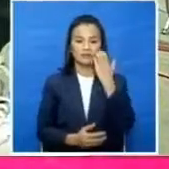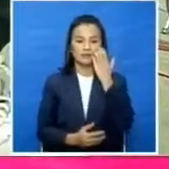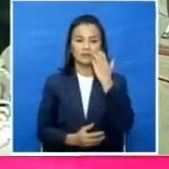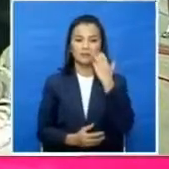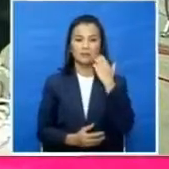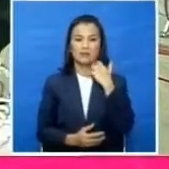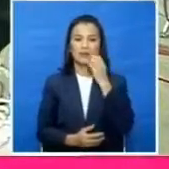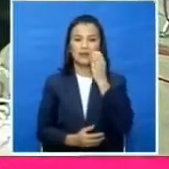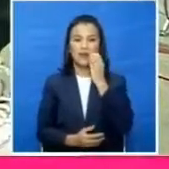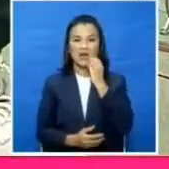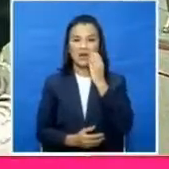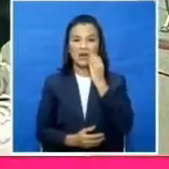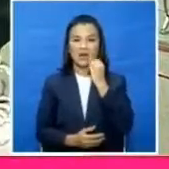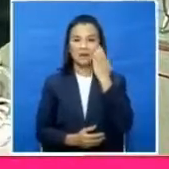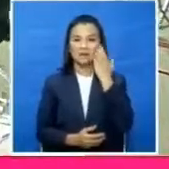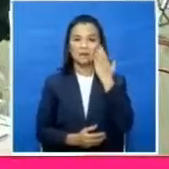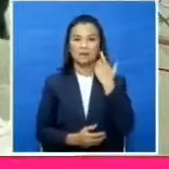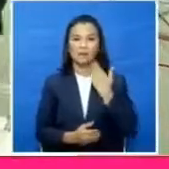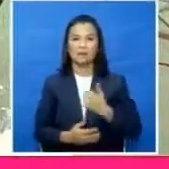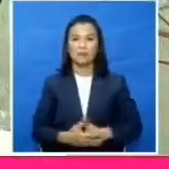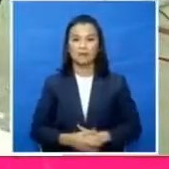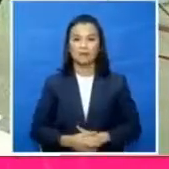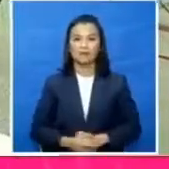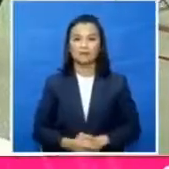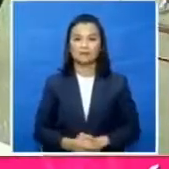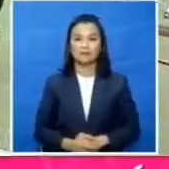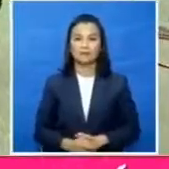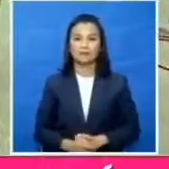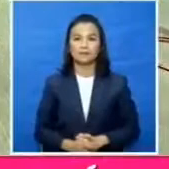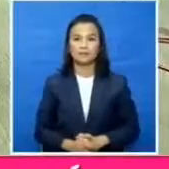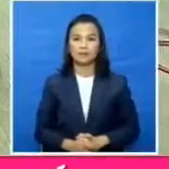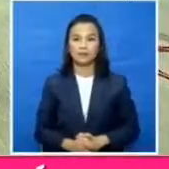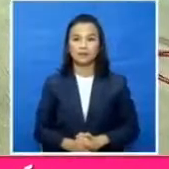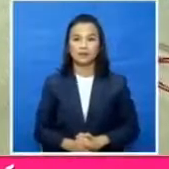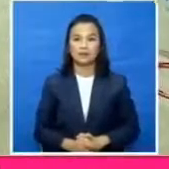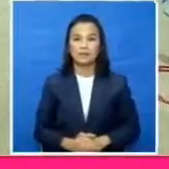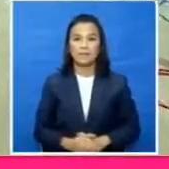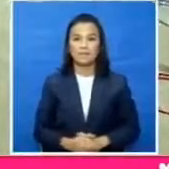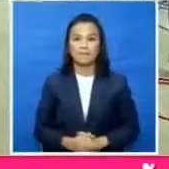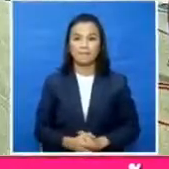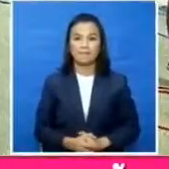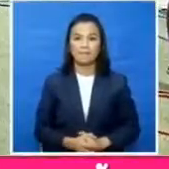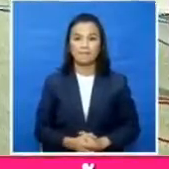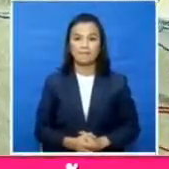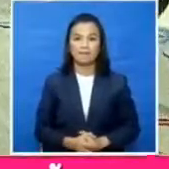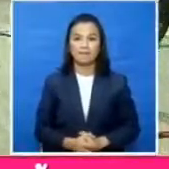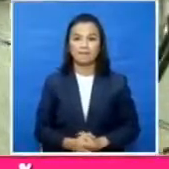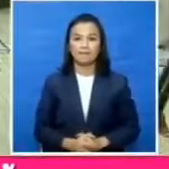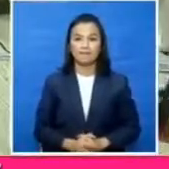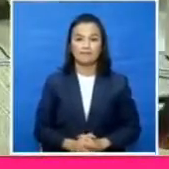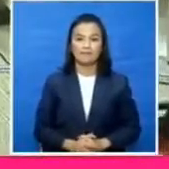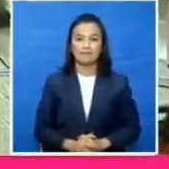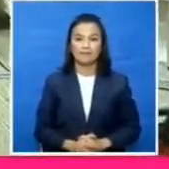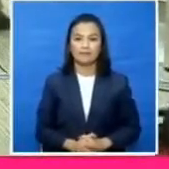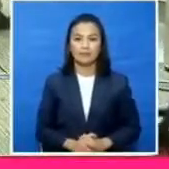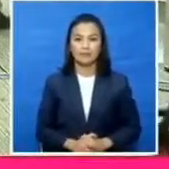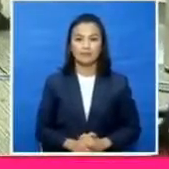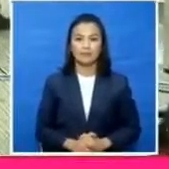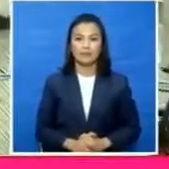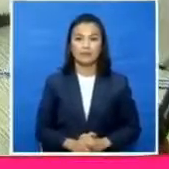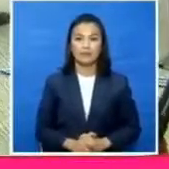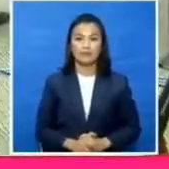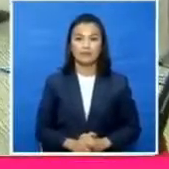รางวัลเลขท้าย4ตัวค่ะประธานกรรมการจับได้หลักล้